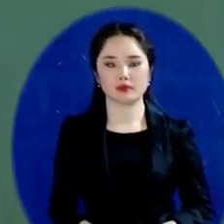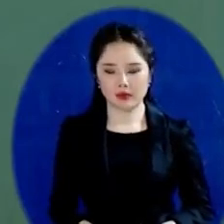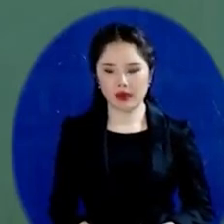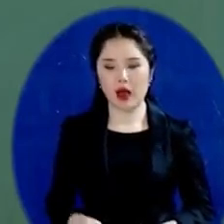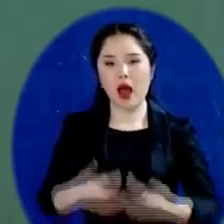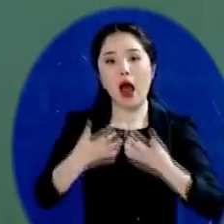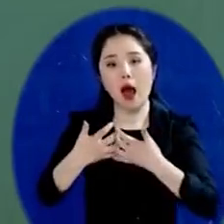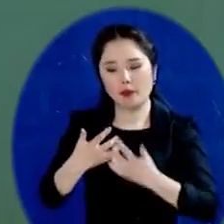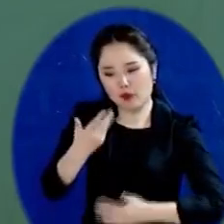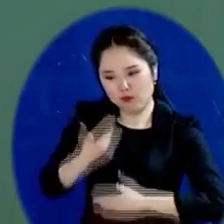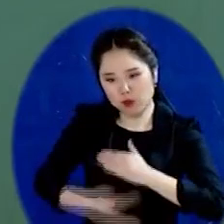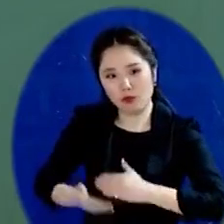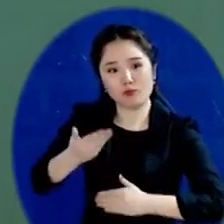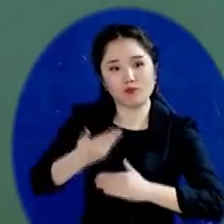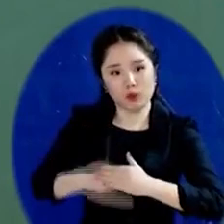мал төллөж